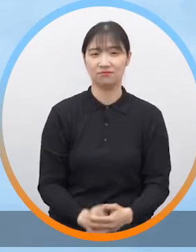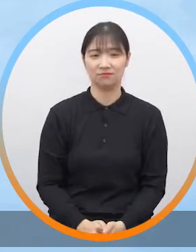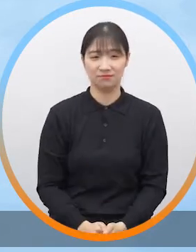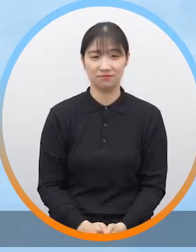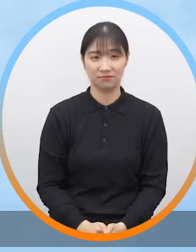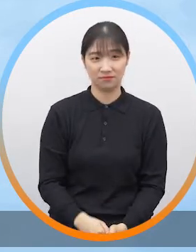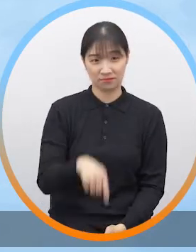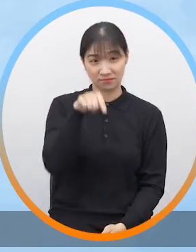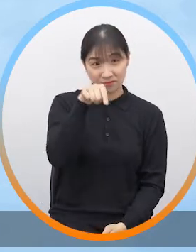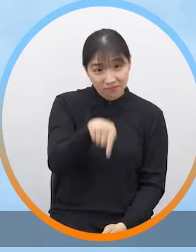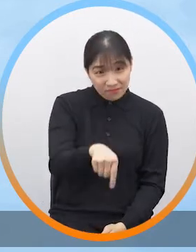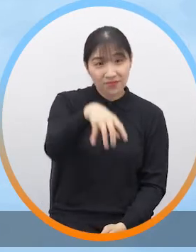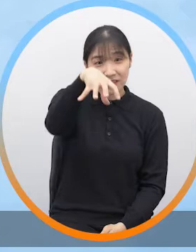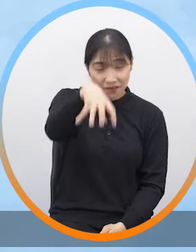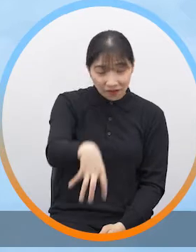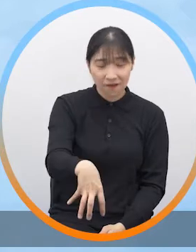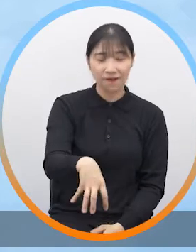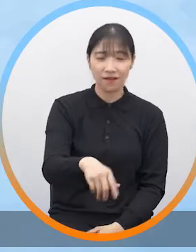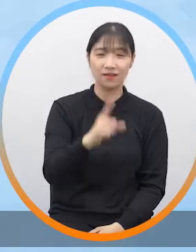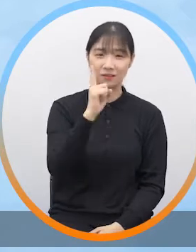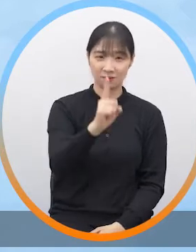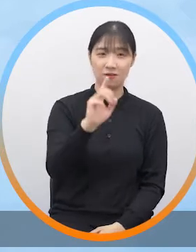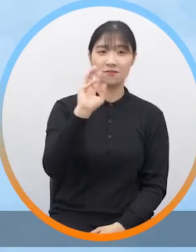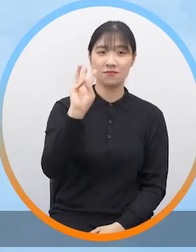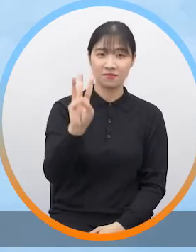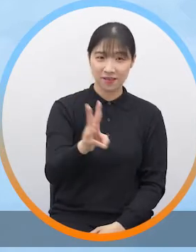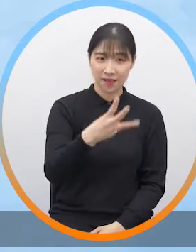있는데 이 유적이